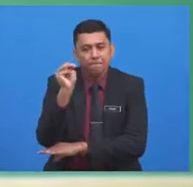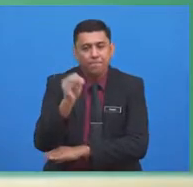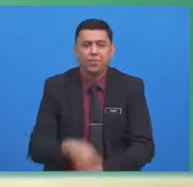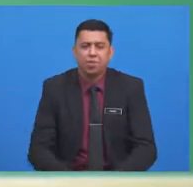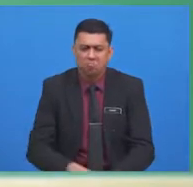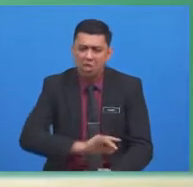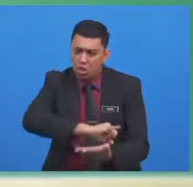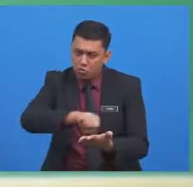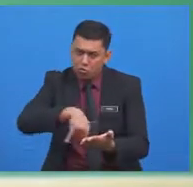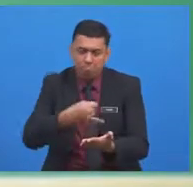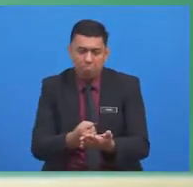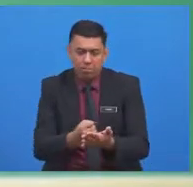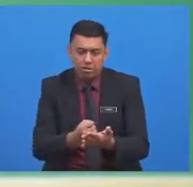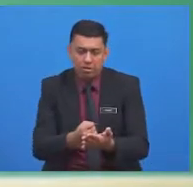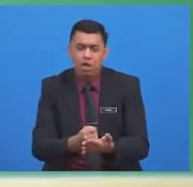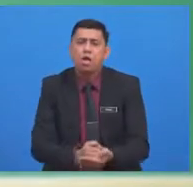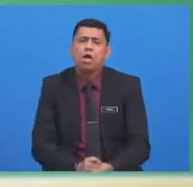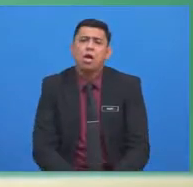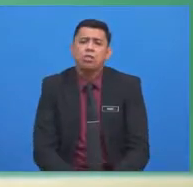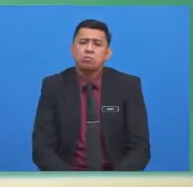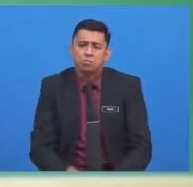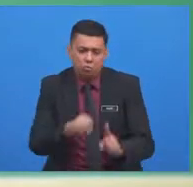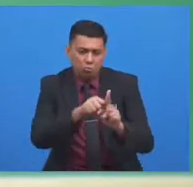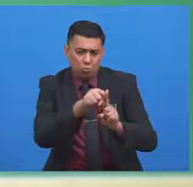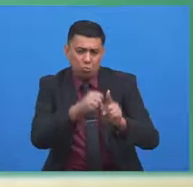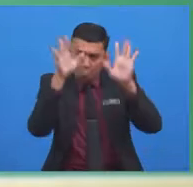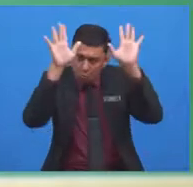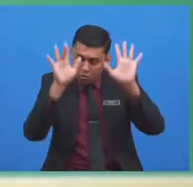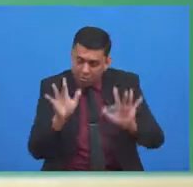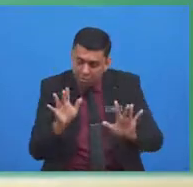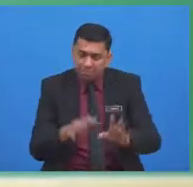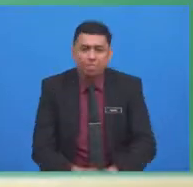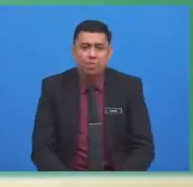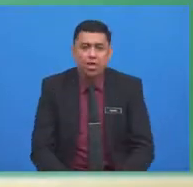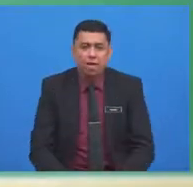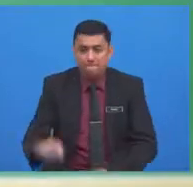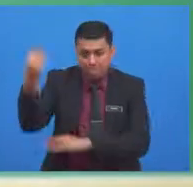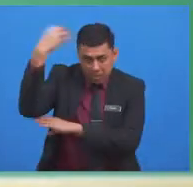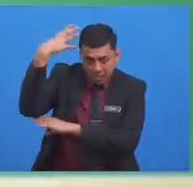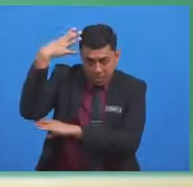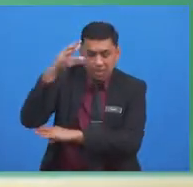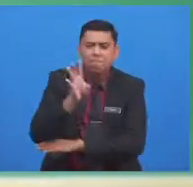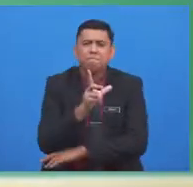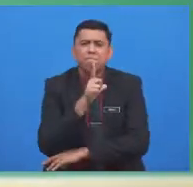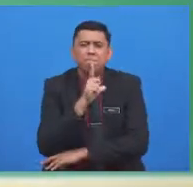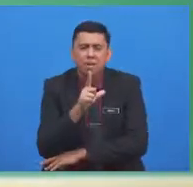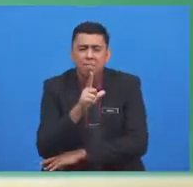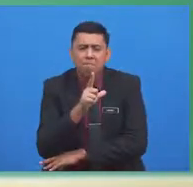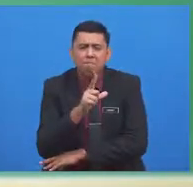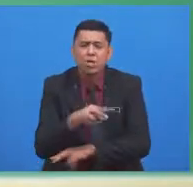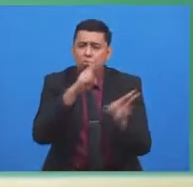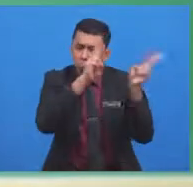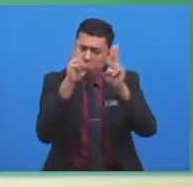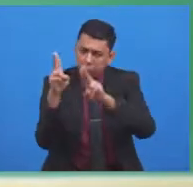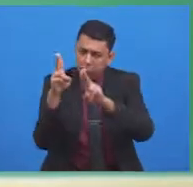unsur cuaca seperti hujan, suhu, bahangan matahari dan kelembapan udara untuk tempoh masa yang